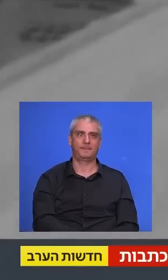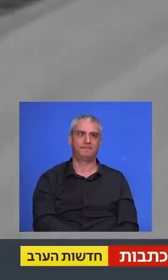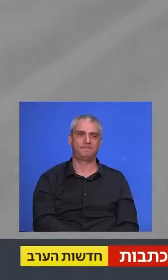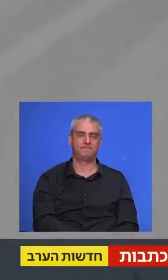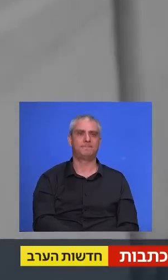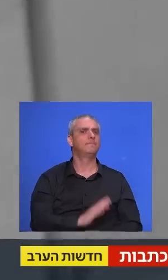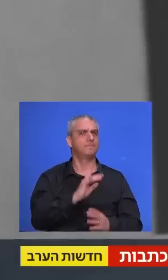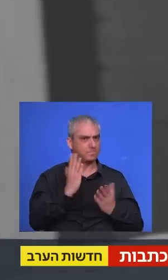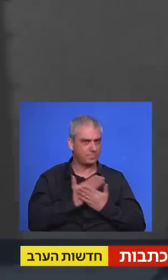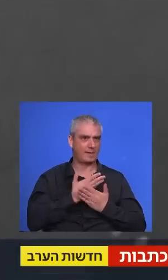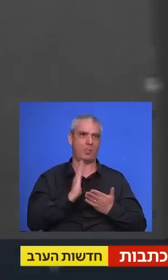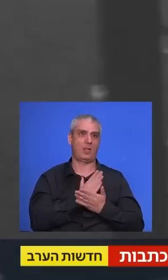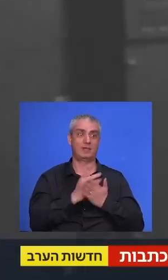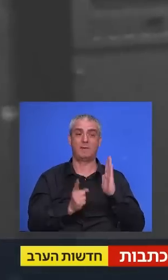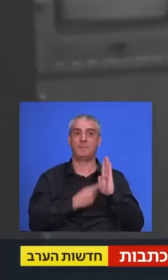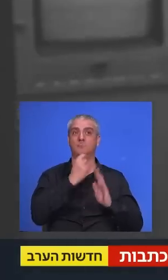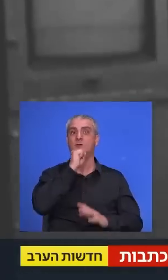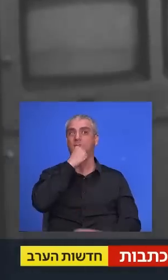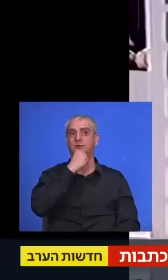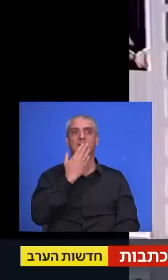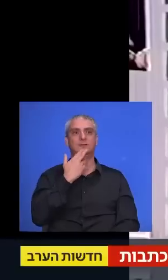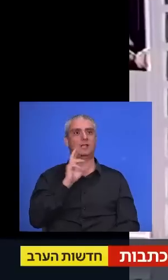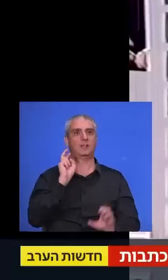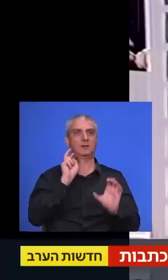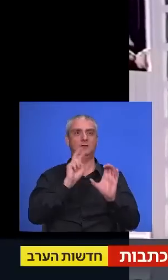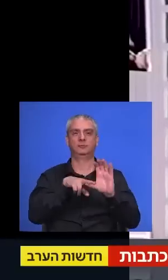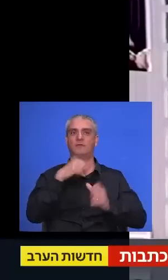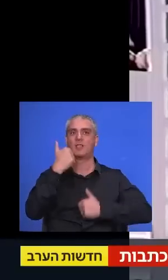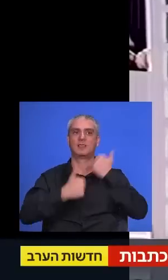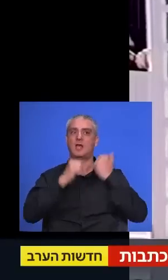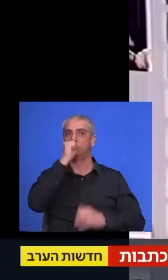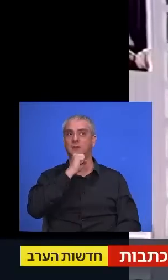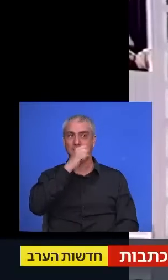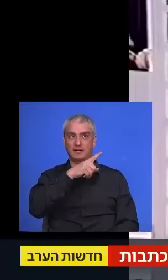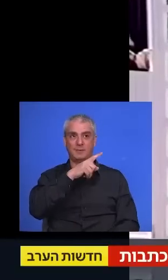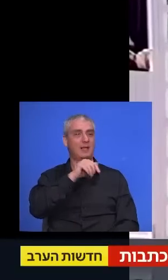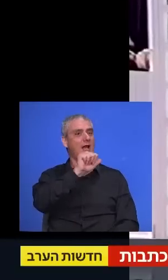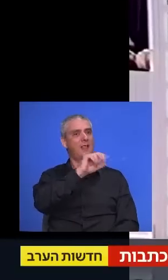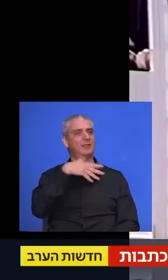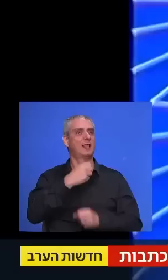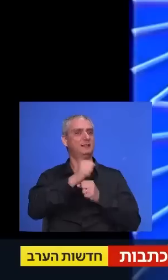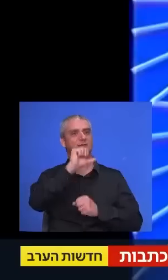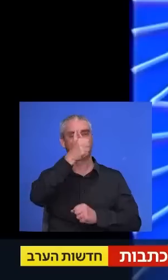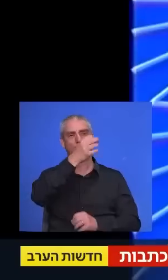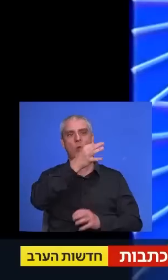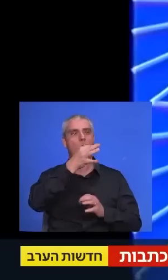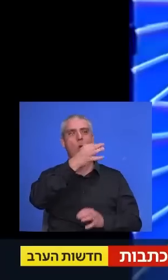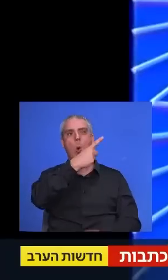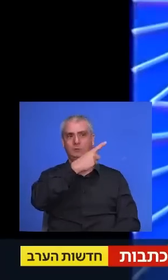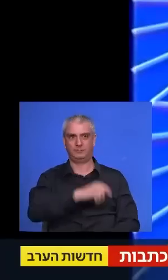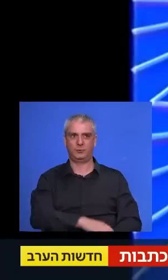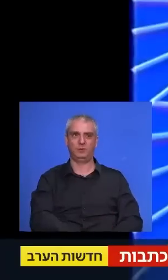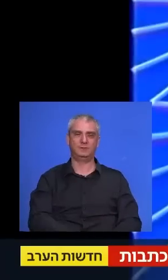ההחלטה התקבלה. בפעם הראשונה בהיסטוריה, ישראל תשתתף בתחרות הזמר, ואילנית תהיה הנציגה שלנו בלוקסמבורג.